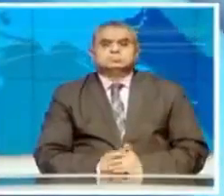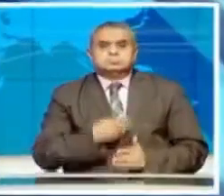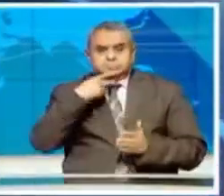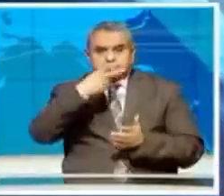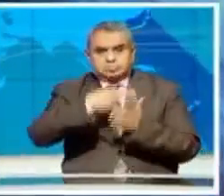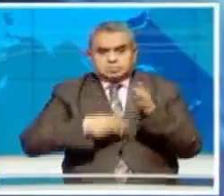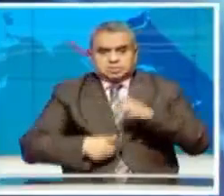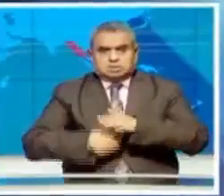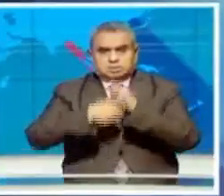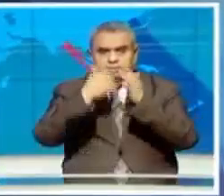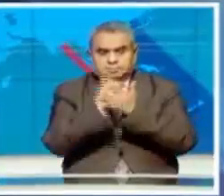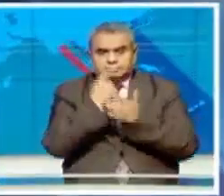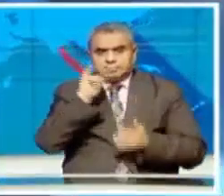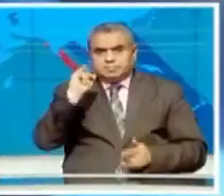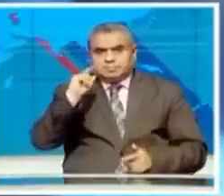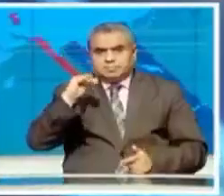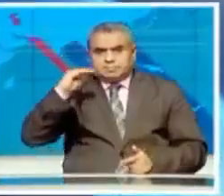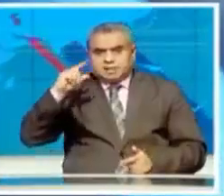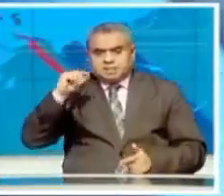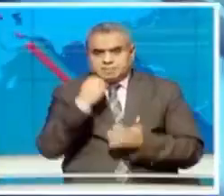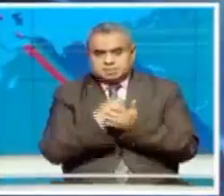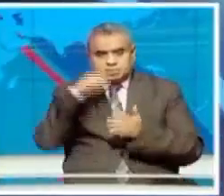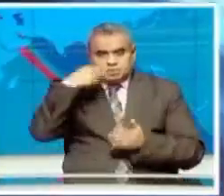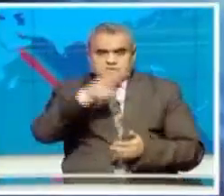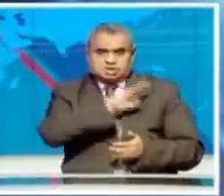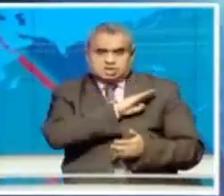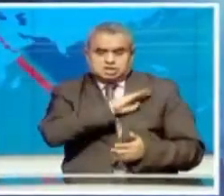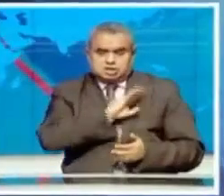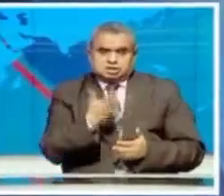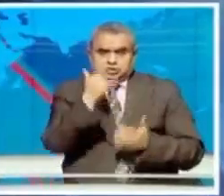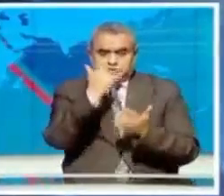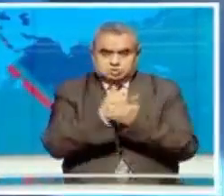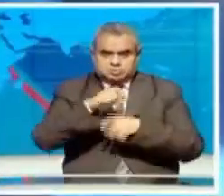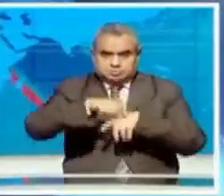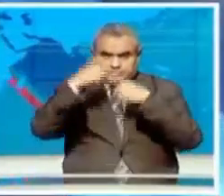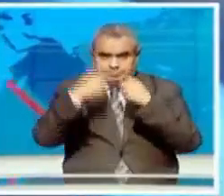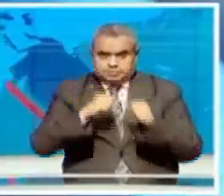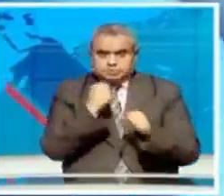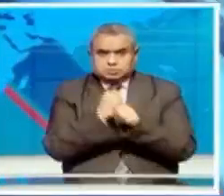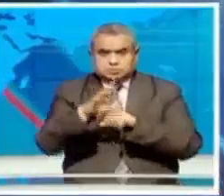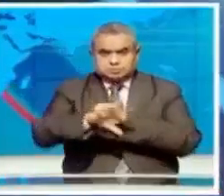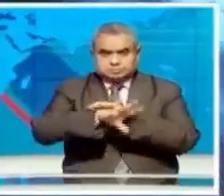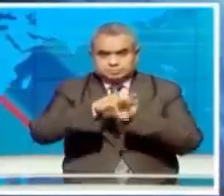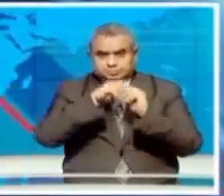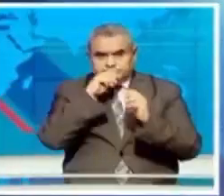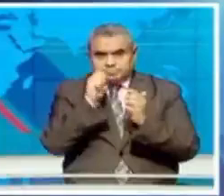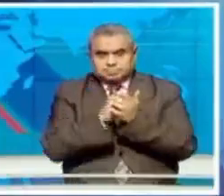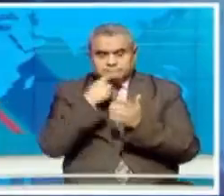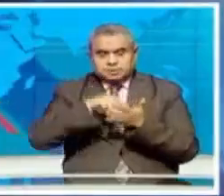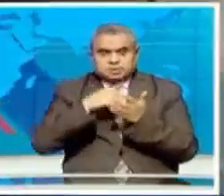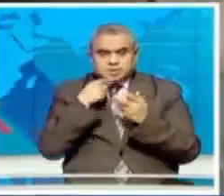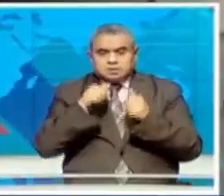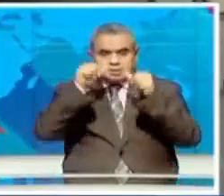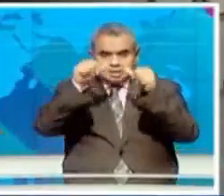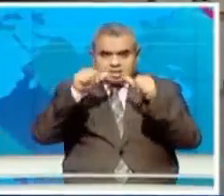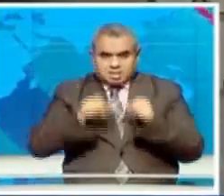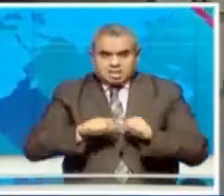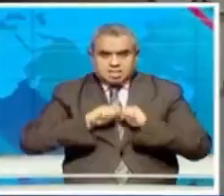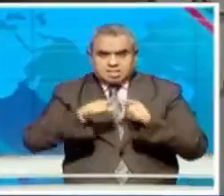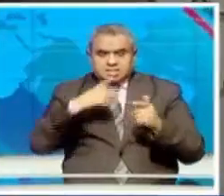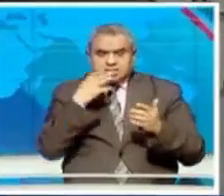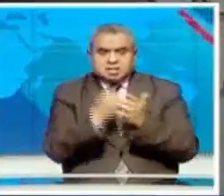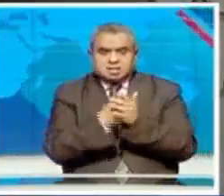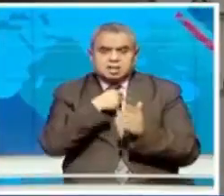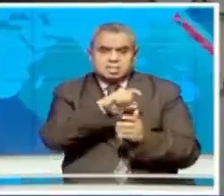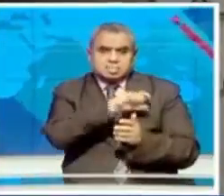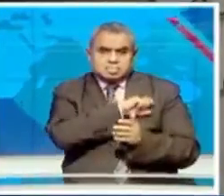صدق الفريق أول محمد زكي القائد العام للقوات المسلحة وزير الدفاع والإنتاج الحربي على الإعلان عن قبول دفعة جديدة